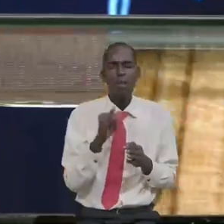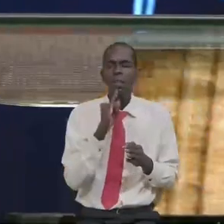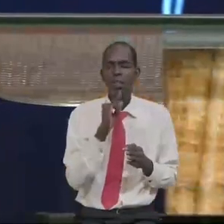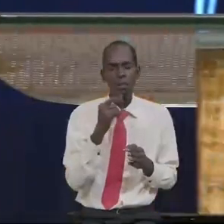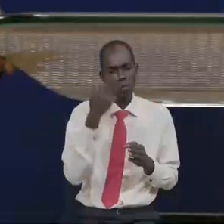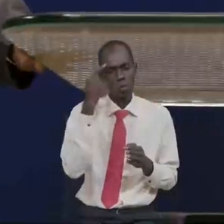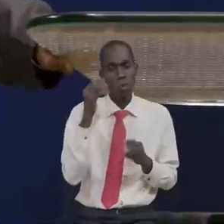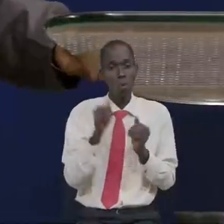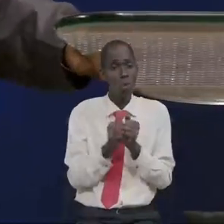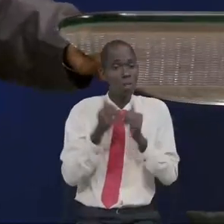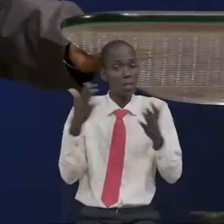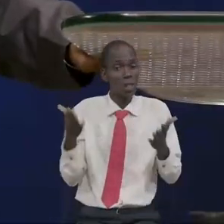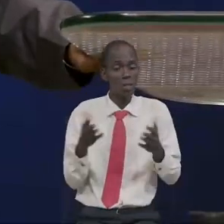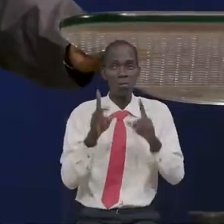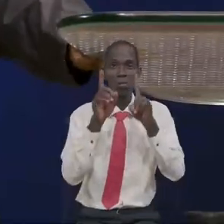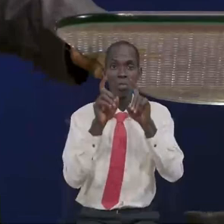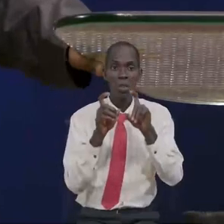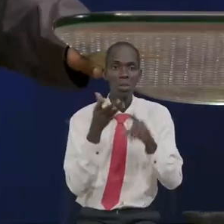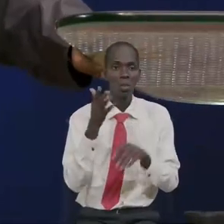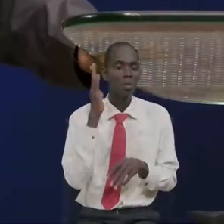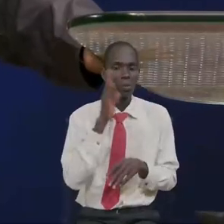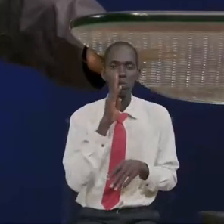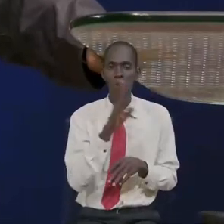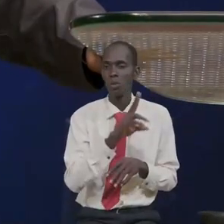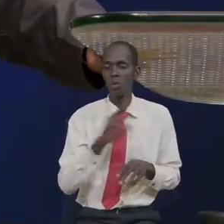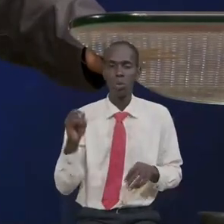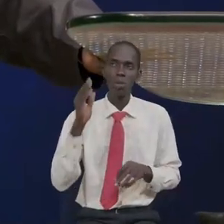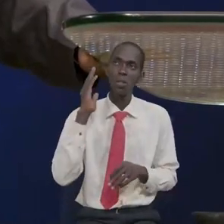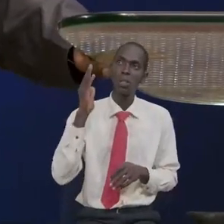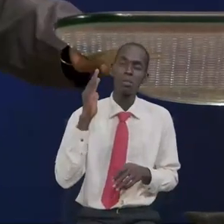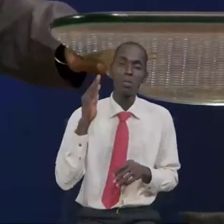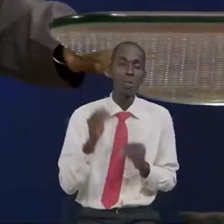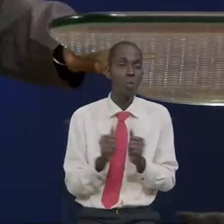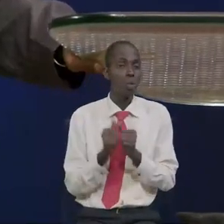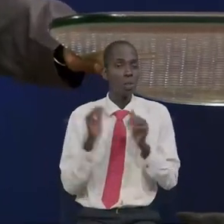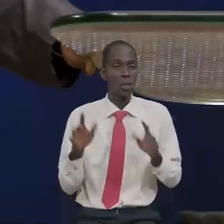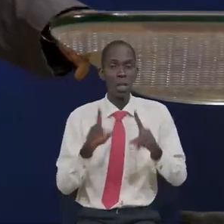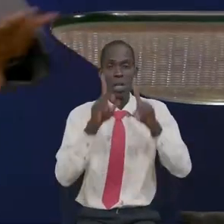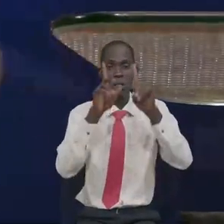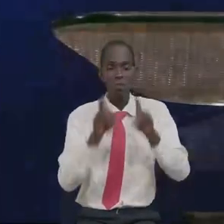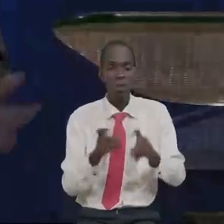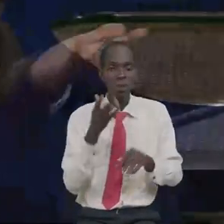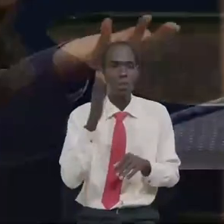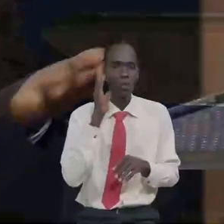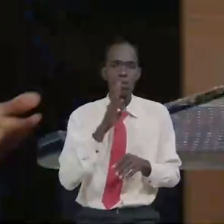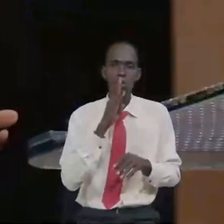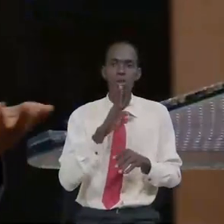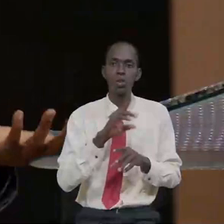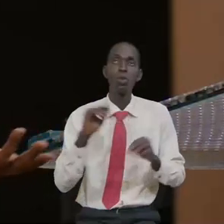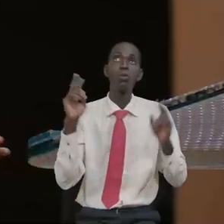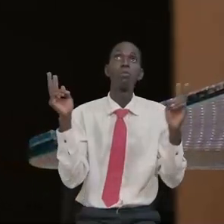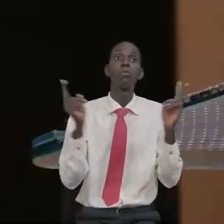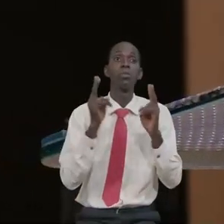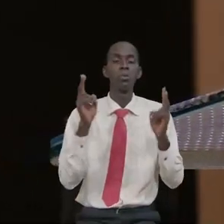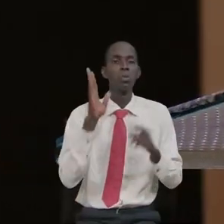L'objectif est que sans épreuve, il n'y aura pas de témoignage. Sans épreuve, il n'y aura pas de triomphe. Il n'aurait